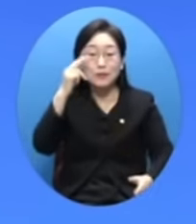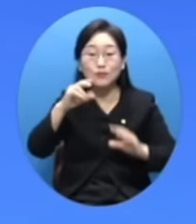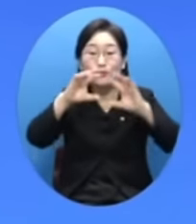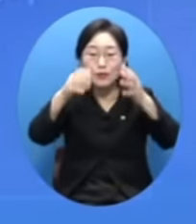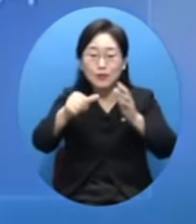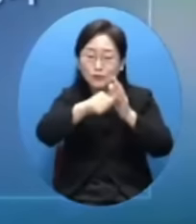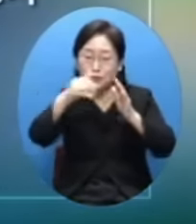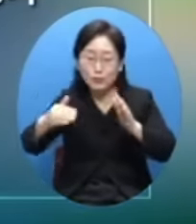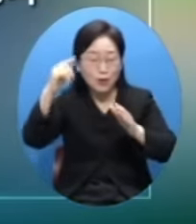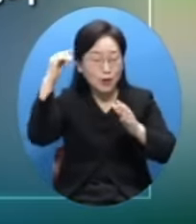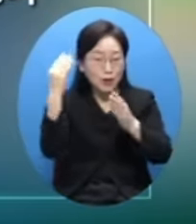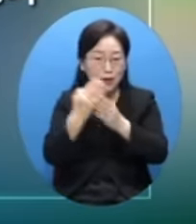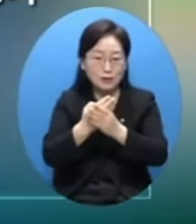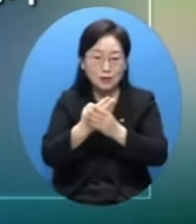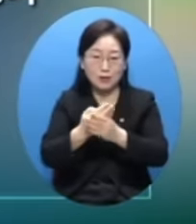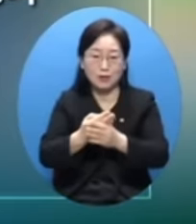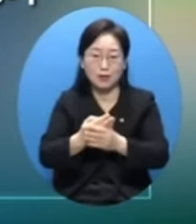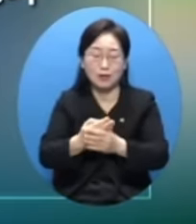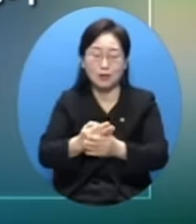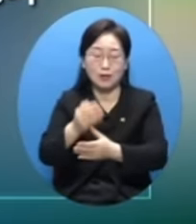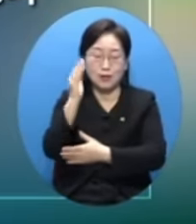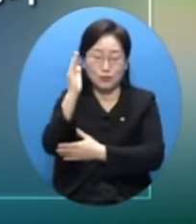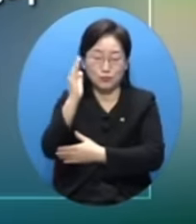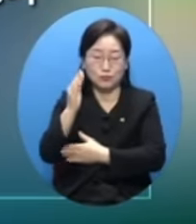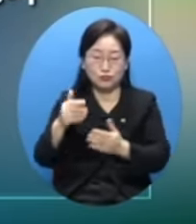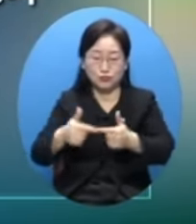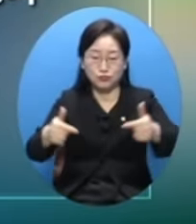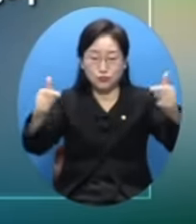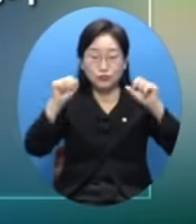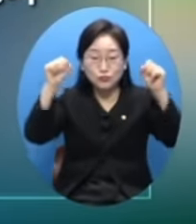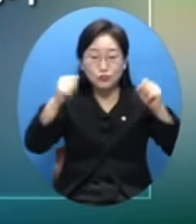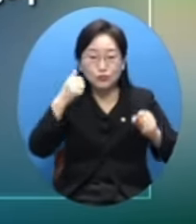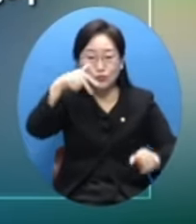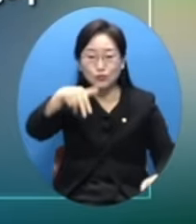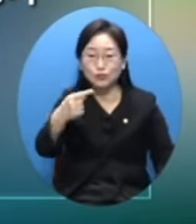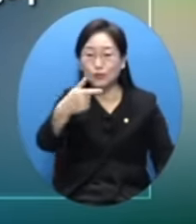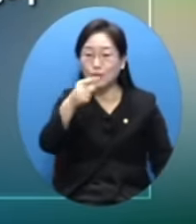유명한 학자요 부흥 운동가였던 조나단